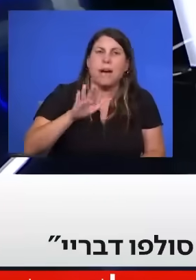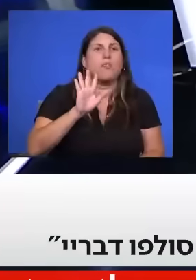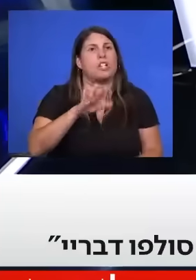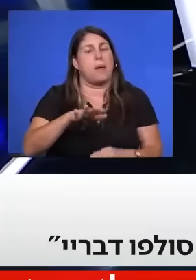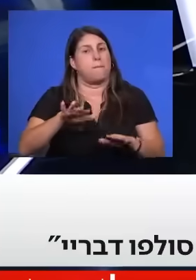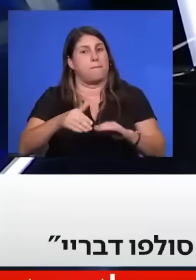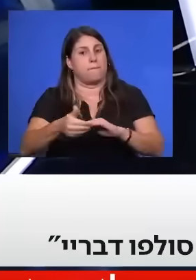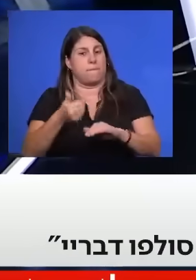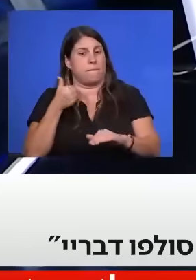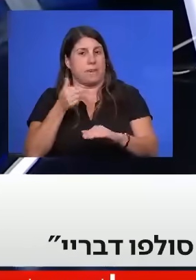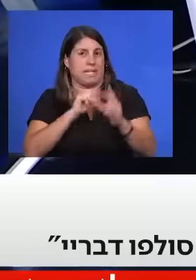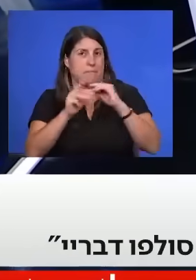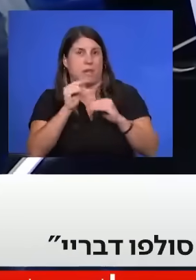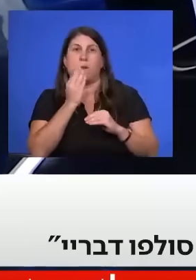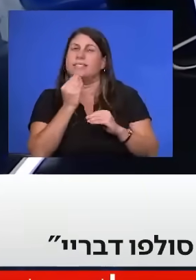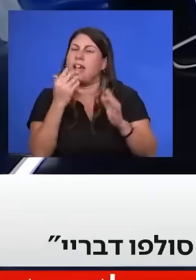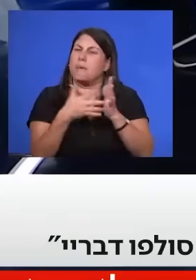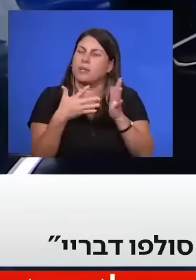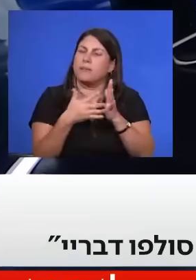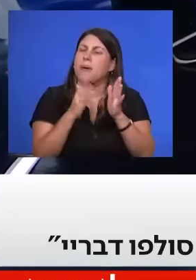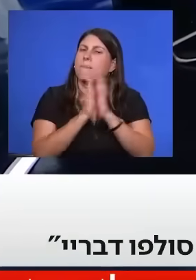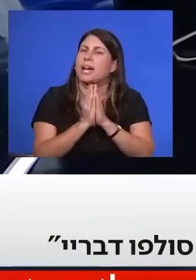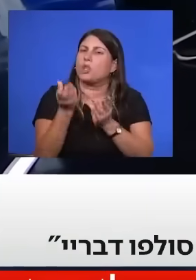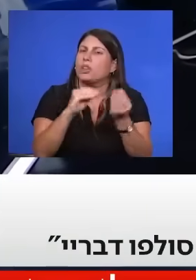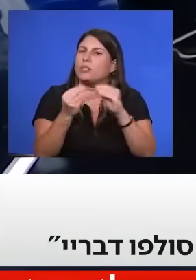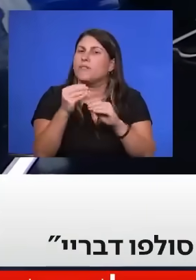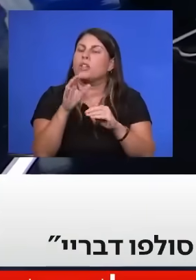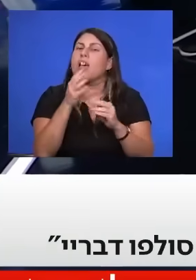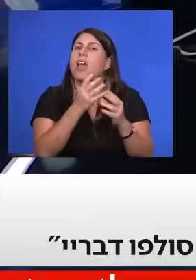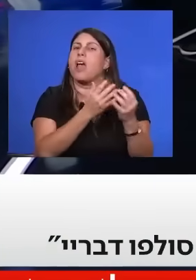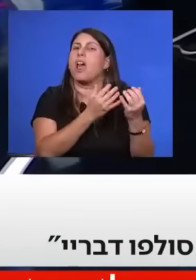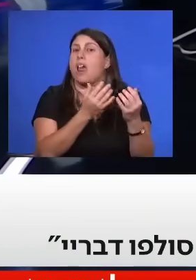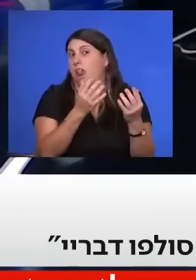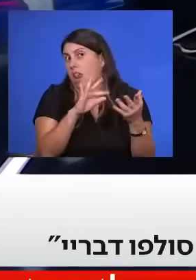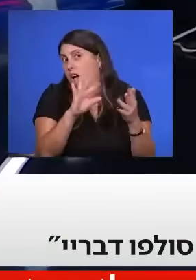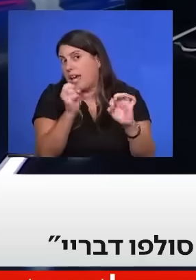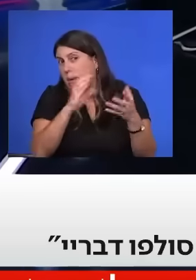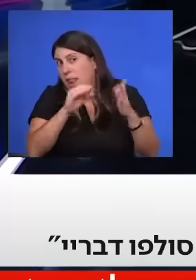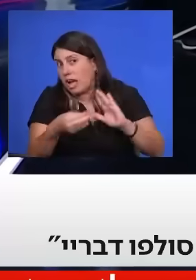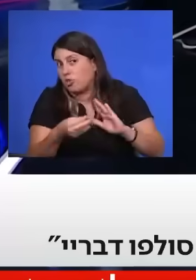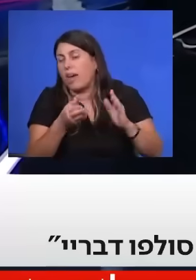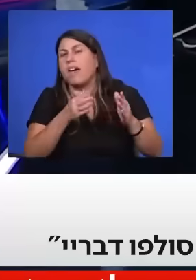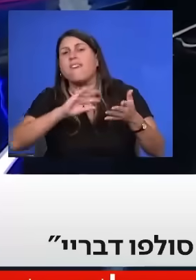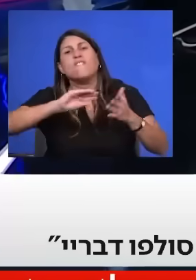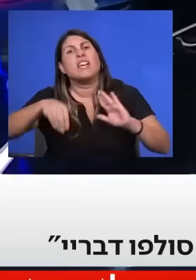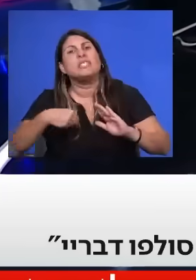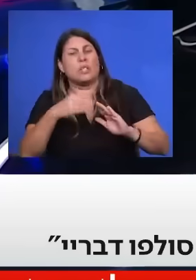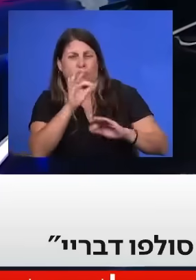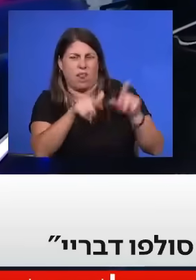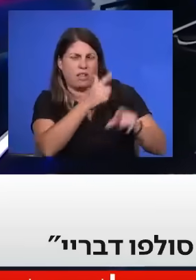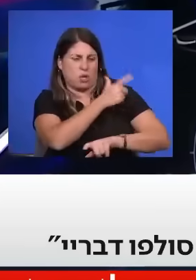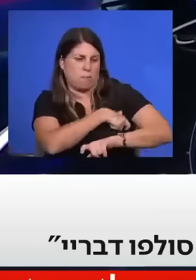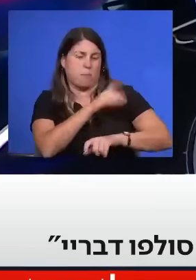בוחנים בקשות נוספות של האו"ם להכניס אנשים לישראל, בוחנים האם לאשר להם את אותם ויזות, שוב, גם בגלל הדברים האלה, וגם פגישה שהייתה לפני